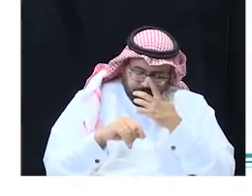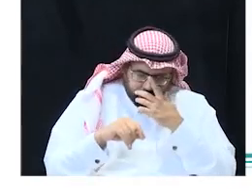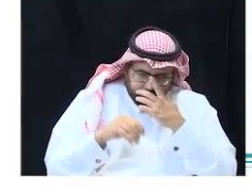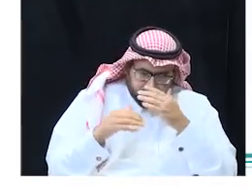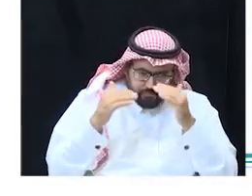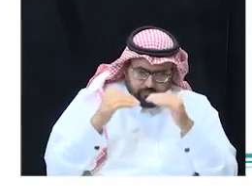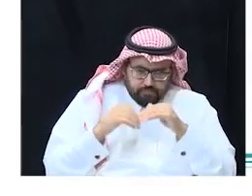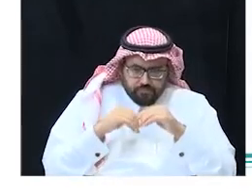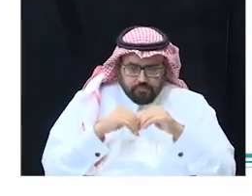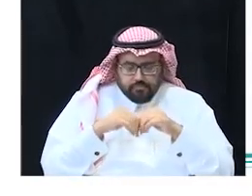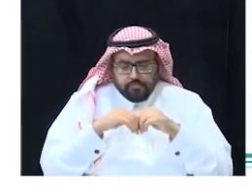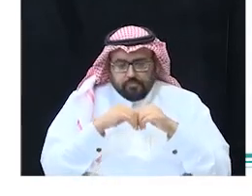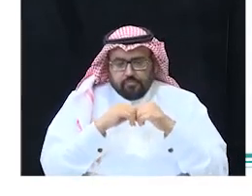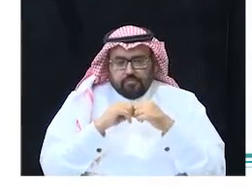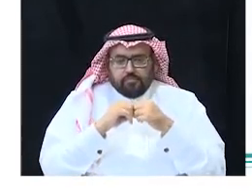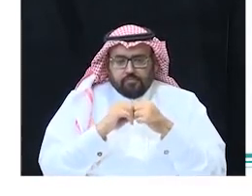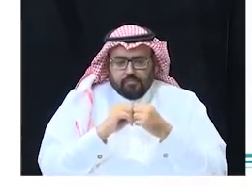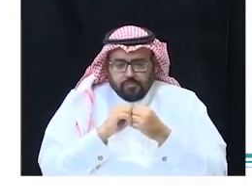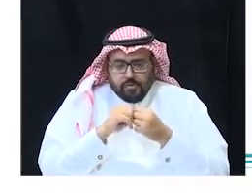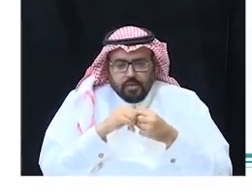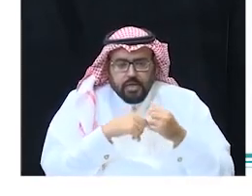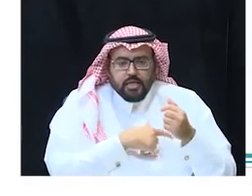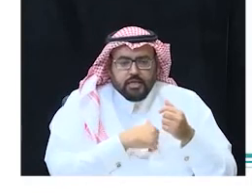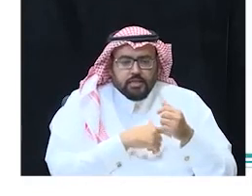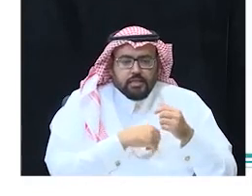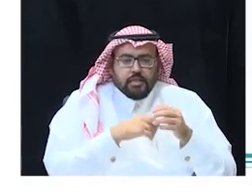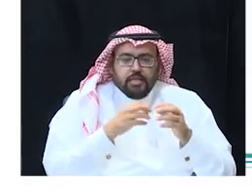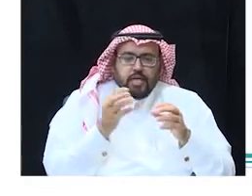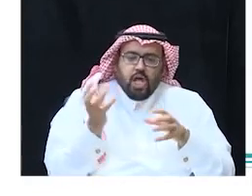القطبين، ممتازين. التي تليها: